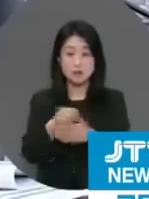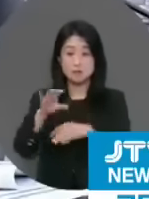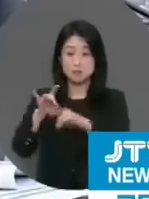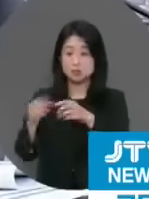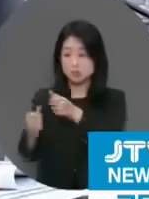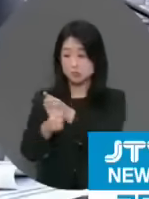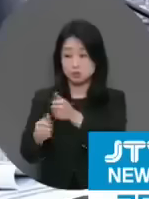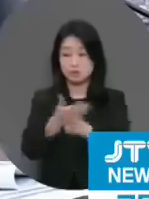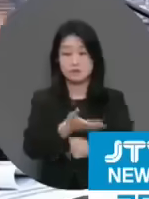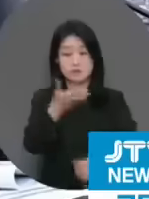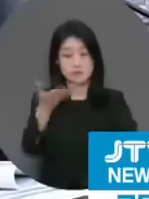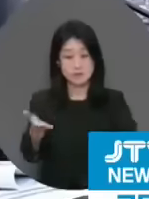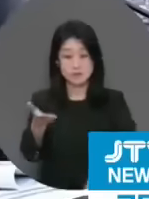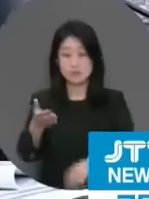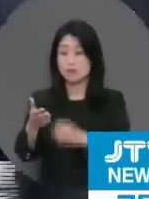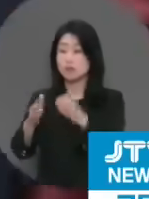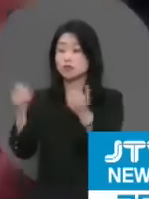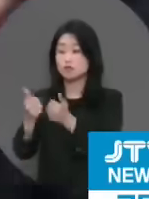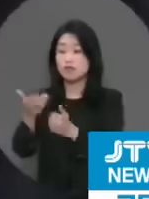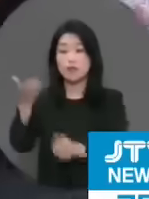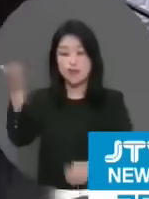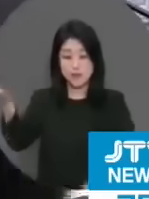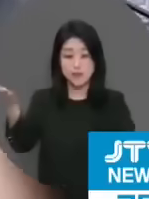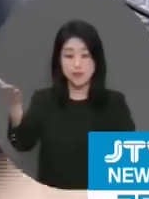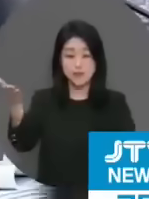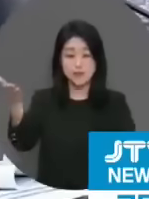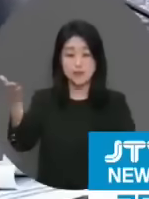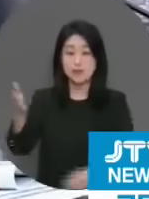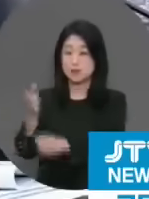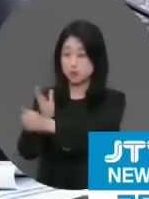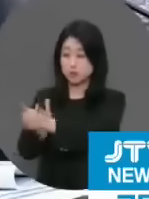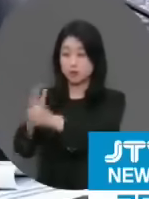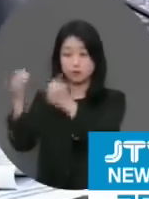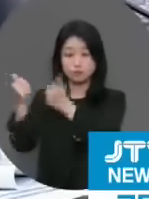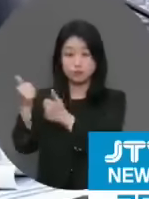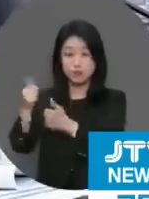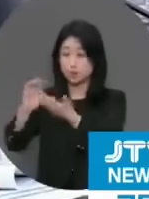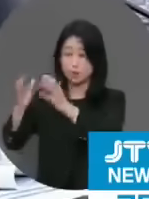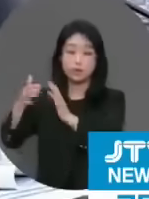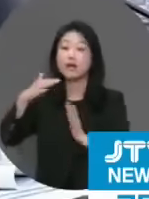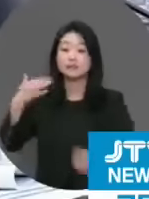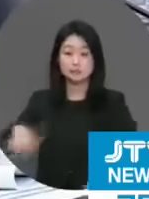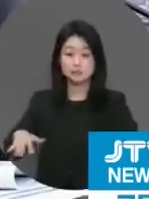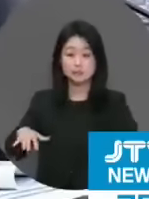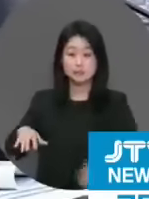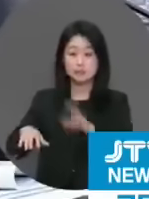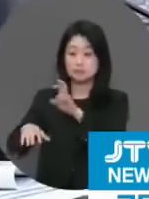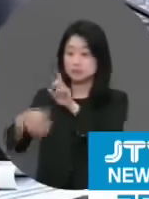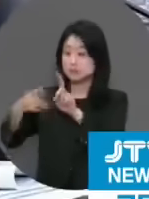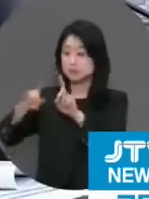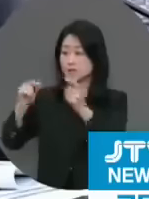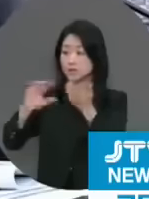방통위를 거쳐서 국회에다가 처리해달라고 했는데 국회는 논의조차 안 했어요. 21대.